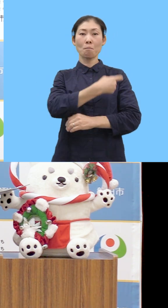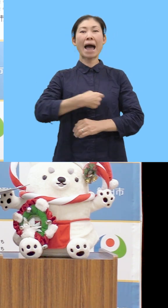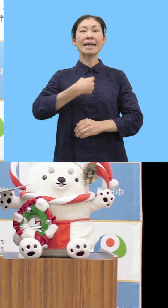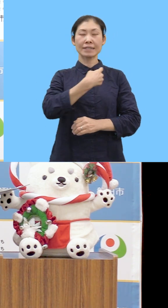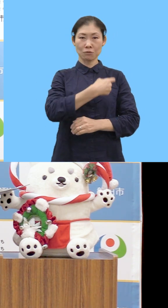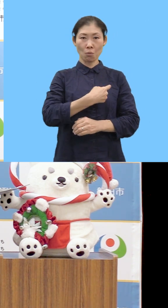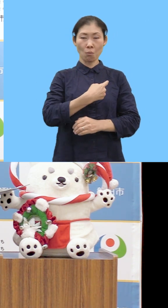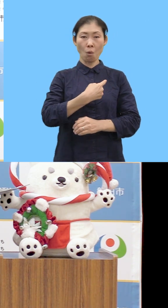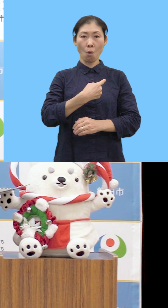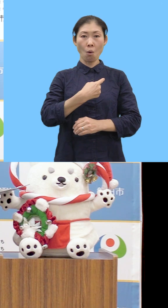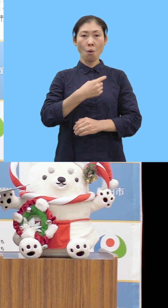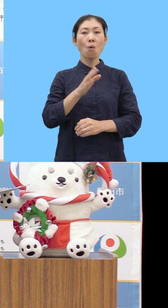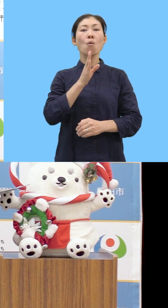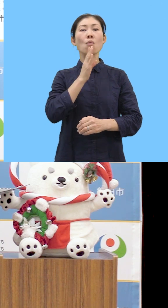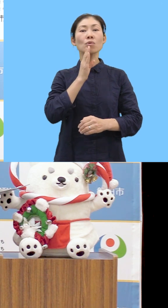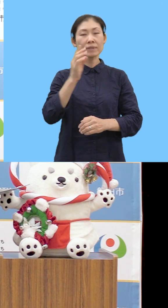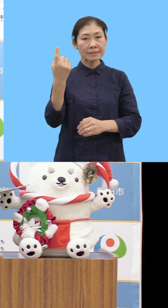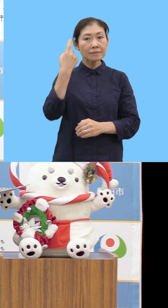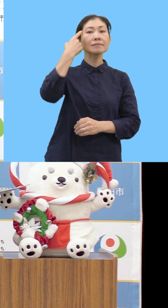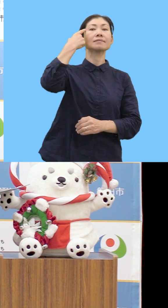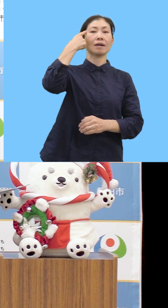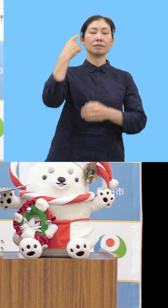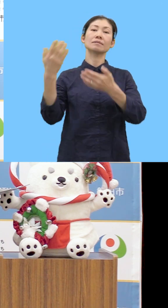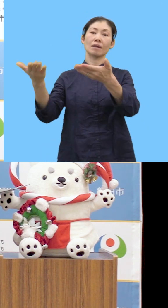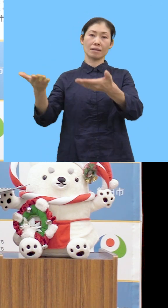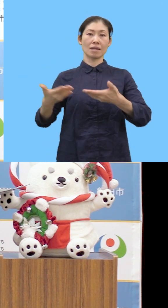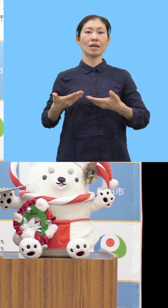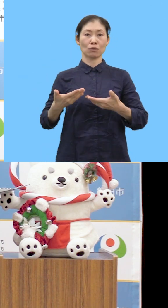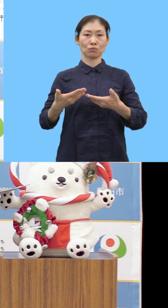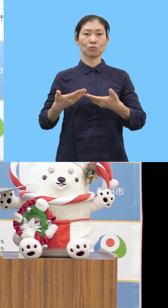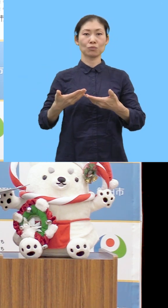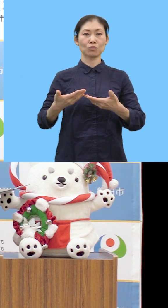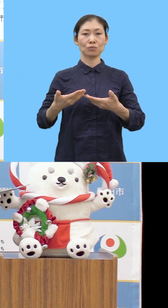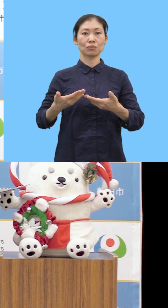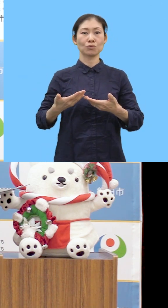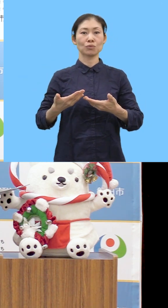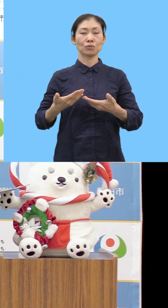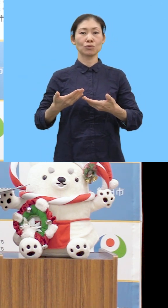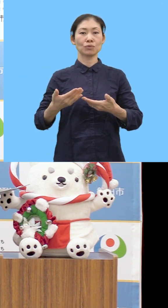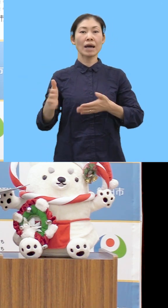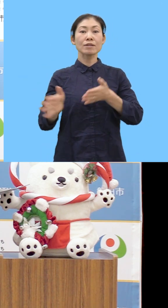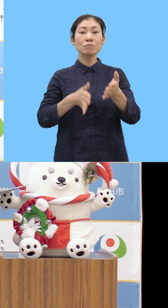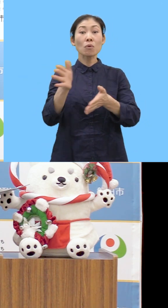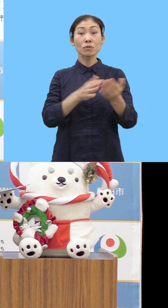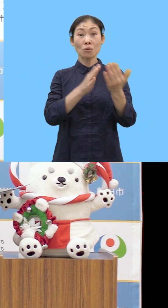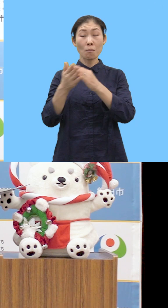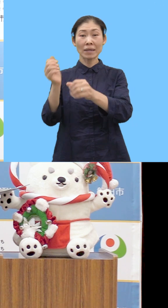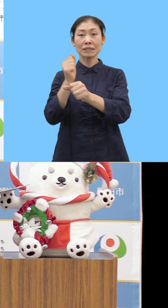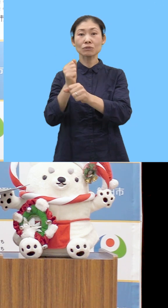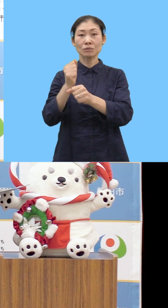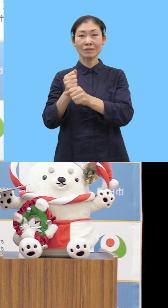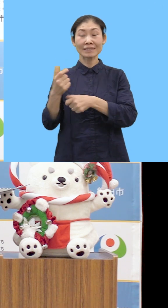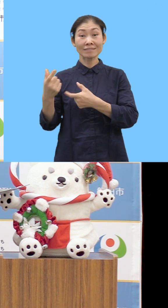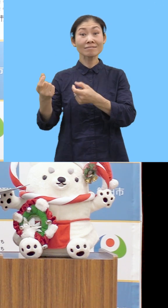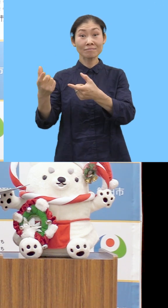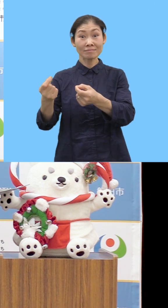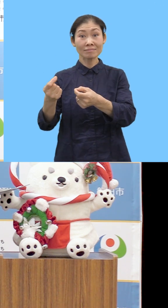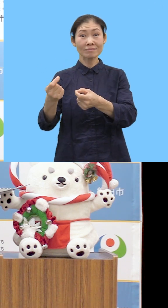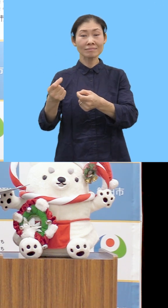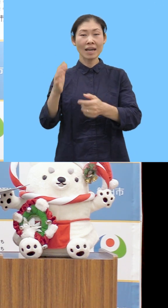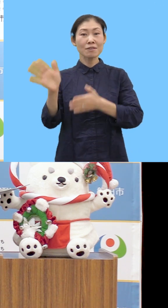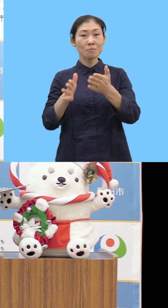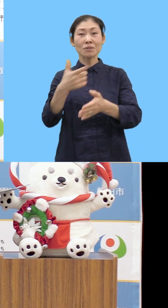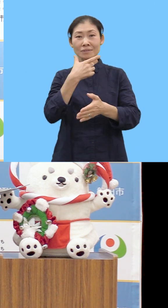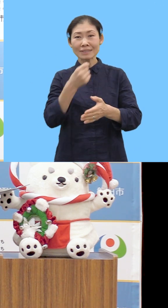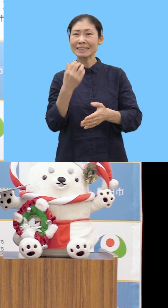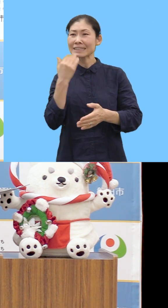じていただけるような場作りというのを、スポーツの町づくりとしてもやりながら、こうスポーツ好きとか嫌いとかじゃなくて、人間がこう成長するに